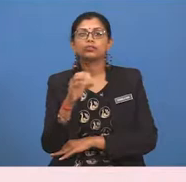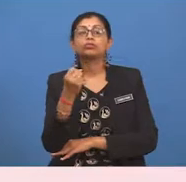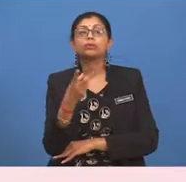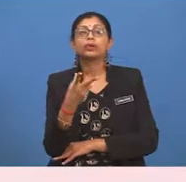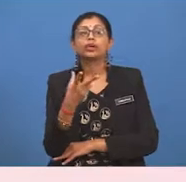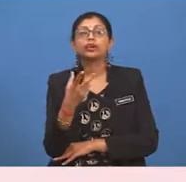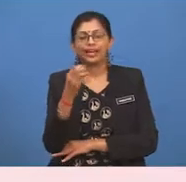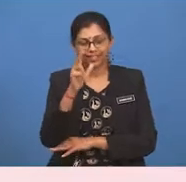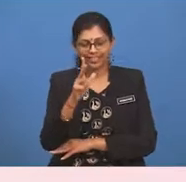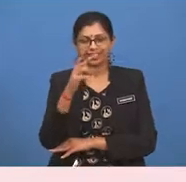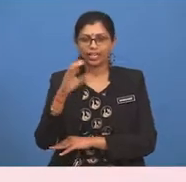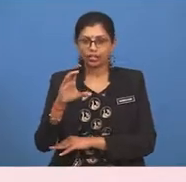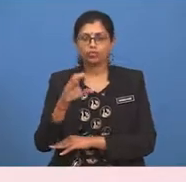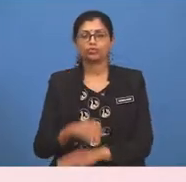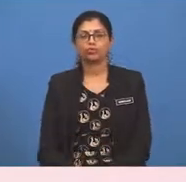300% dan